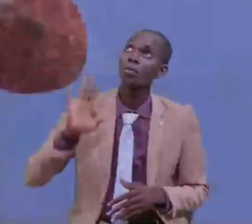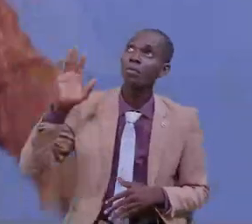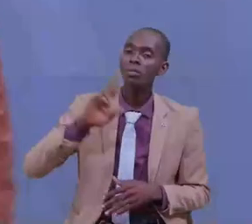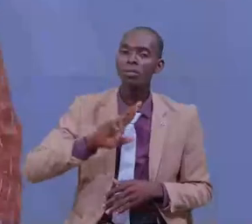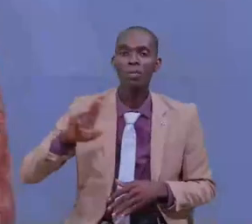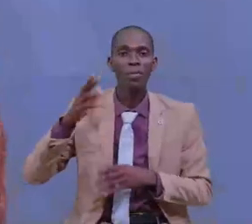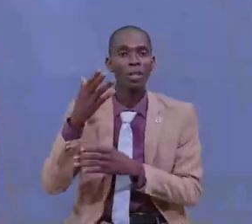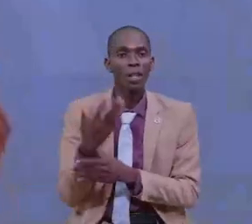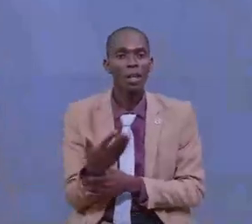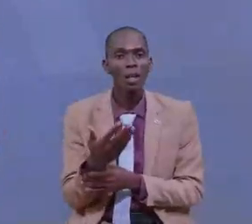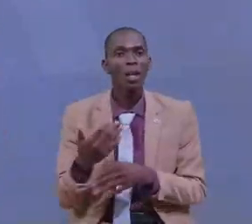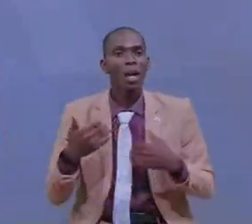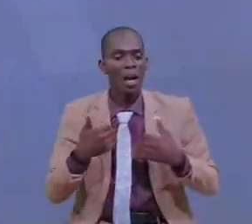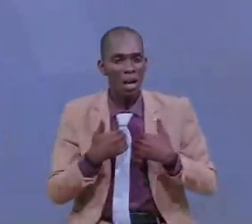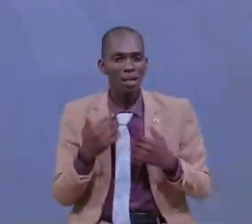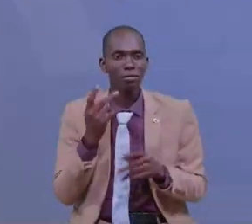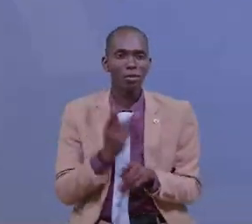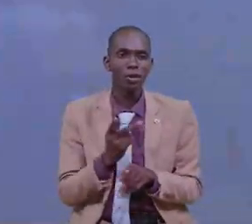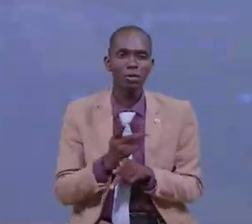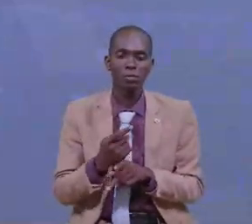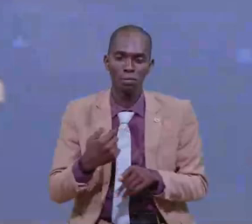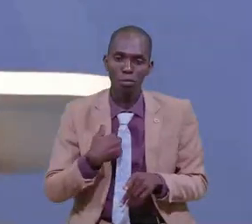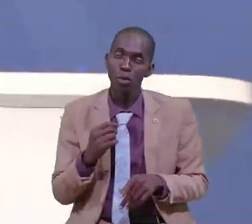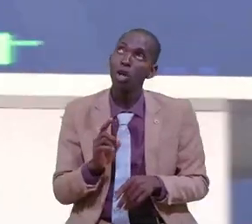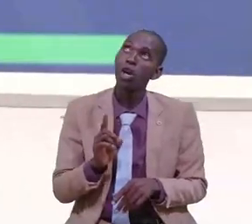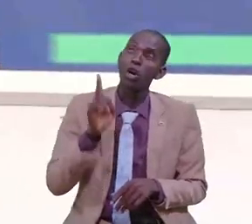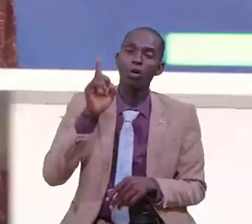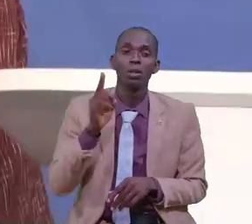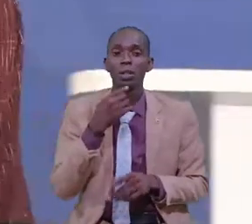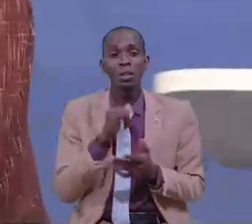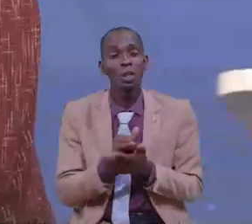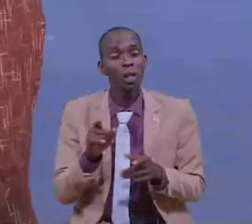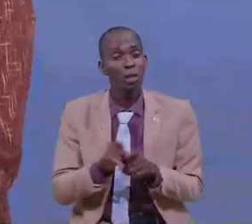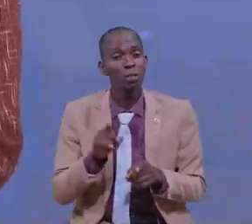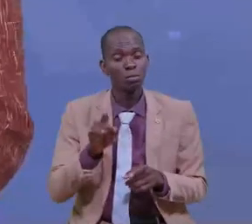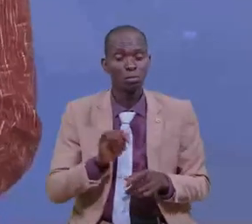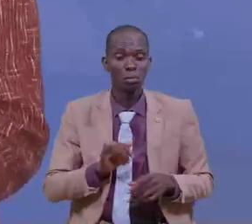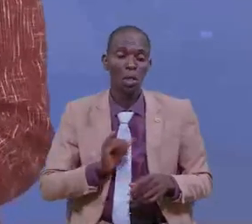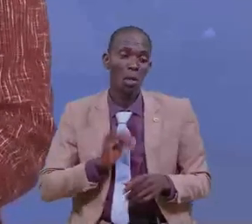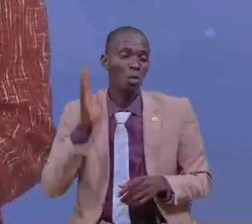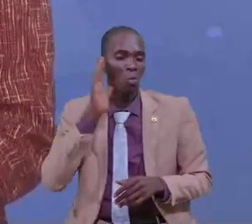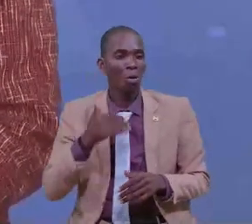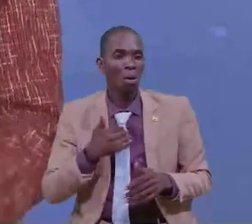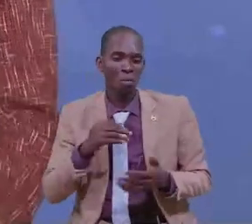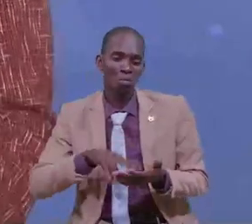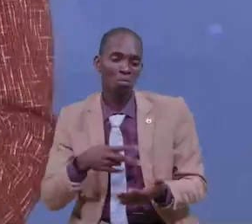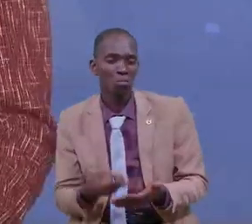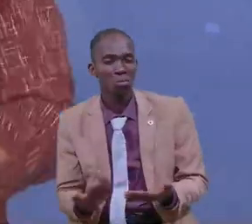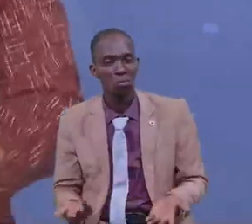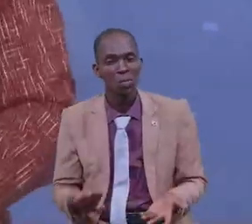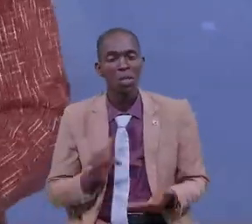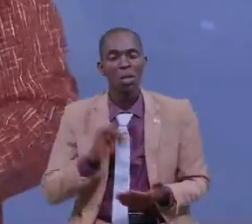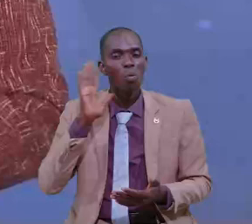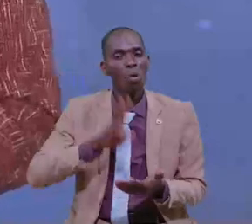Et tu me soutiens, si ta droite me soutient, je serai tombé. Je pourrais